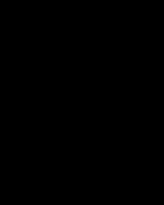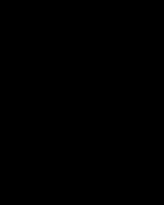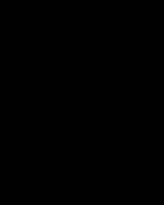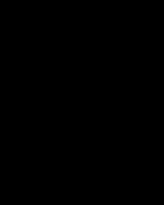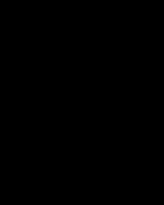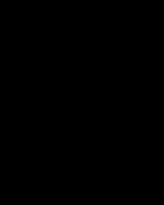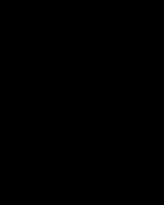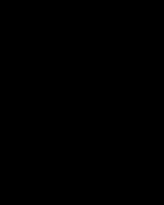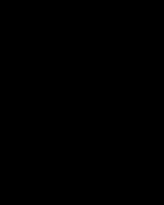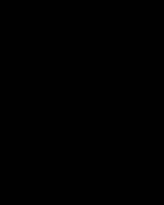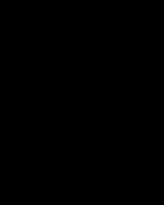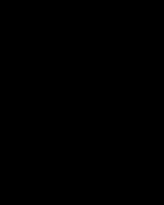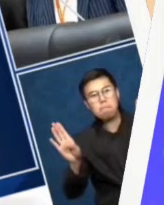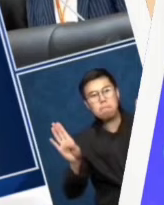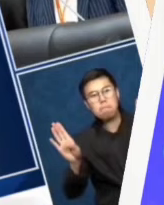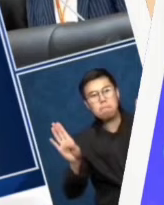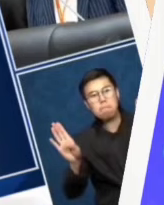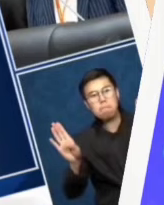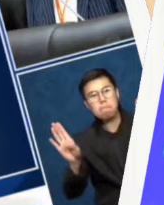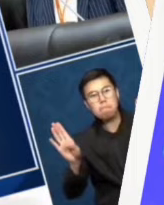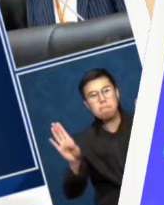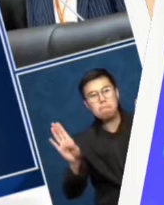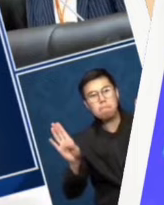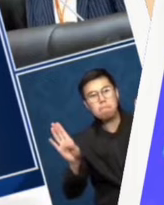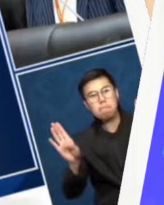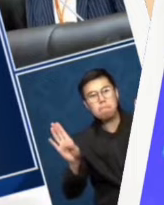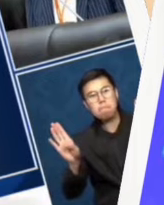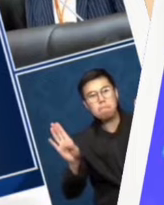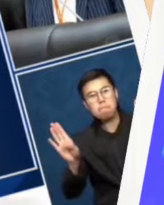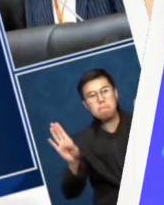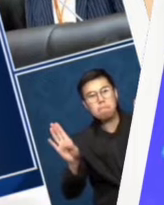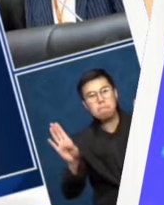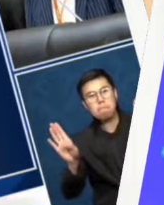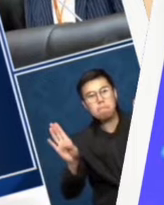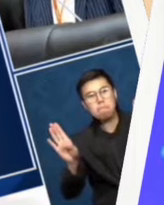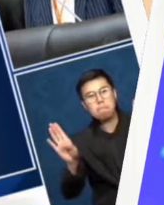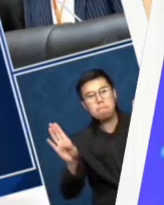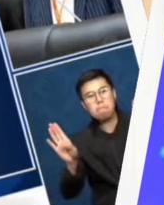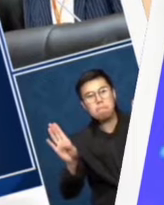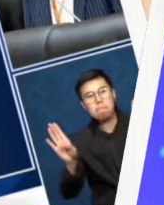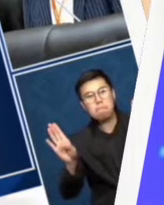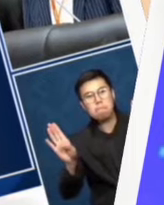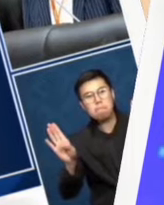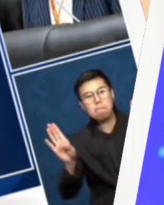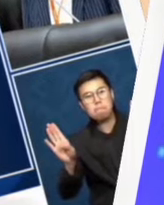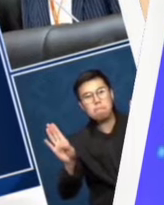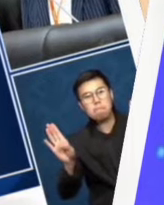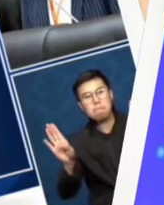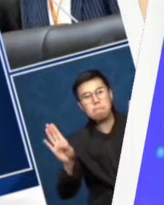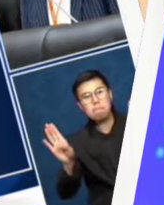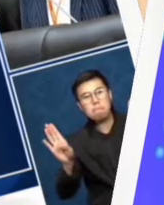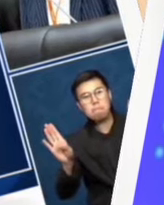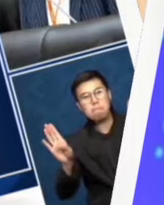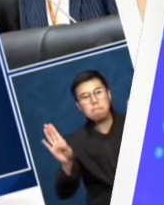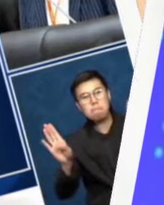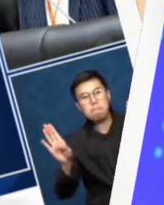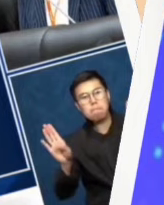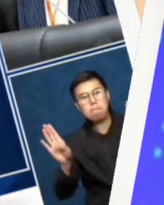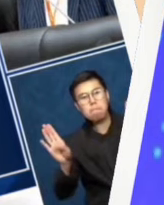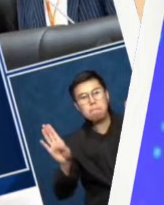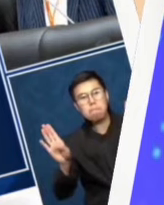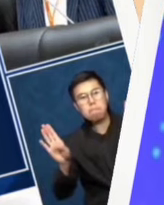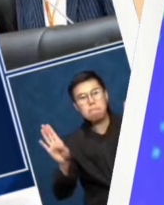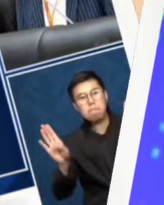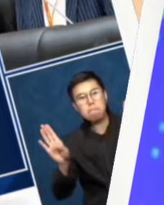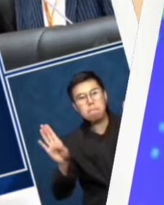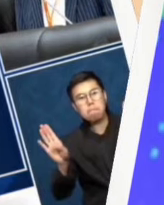ผังเมืองรวม EEC คือความอัปยศทางวิชาการผังเมืองควันหลงทักษิณไปเชียงใหม่จ